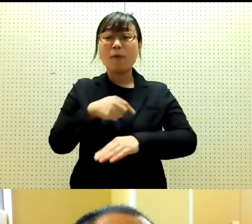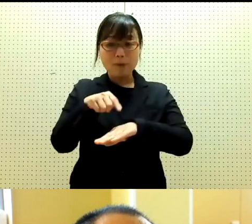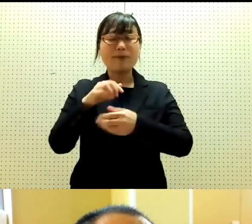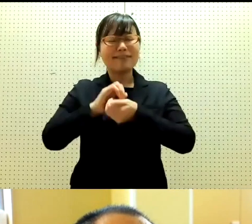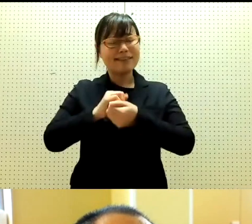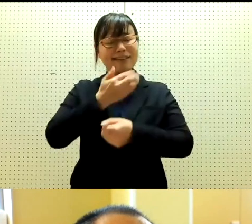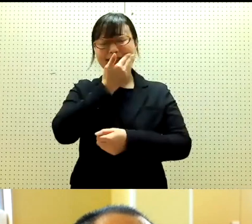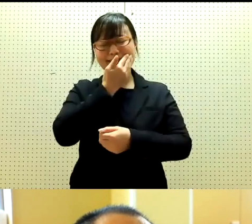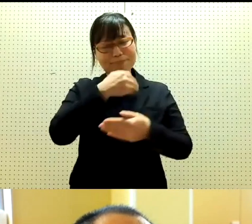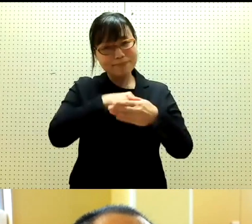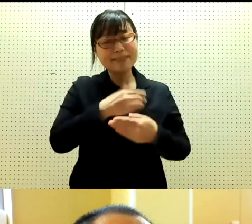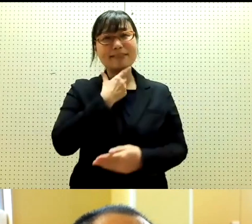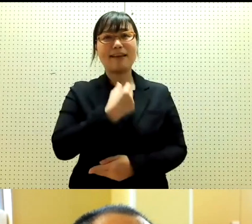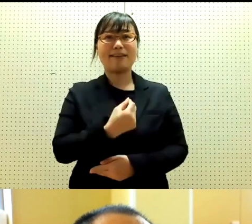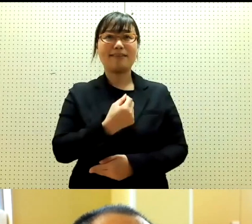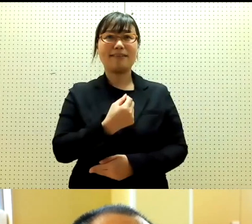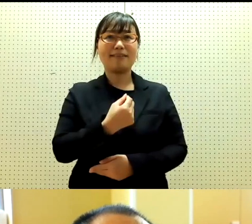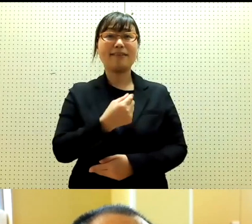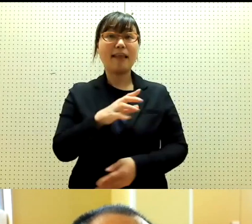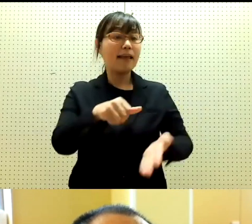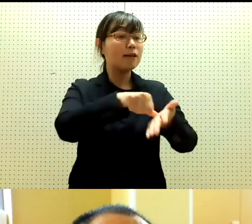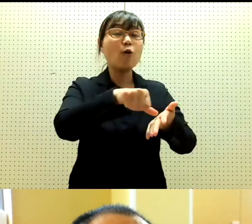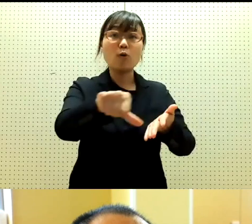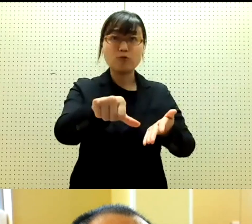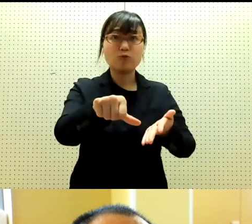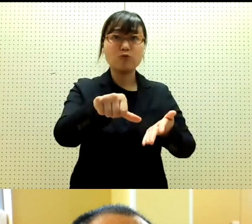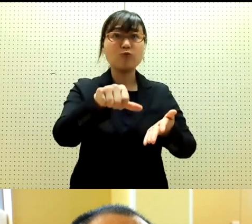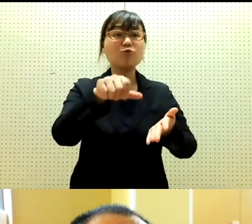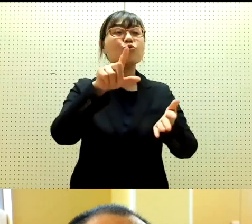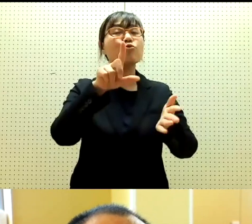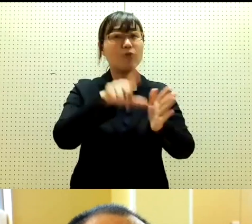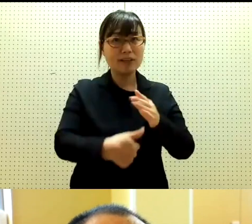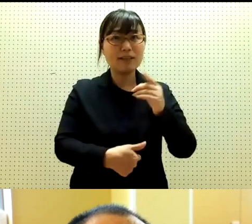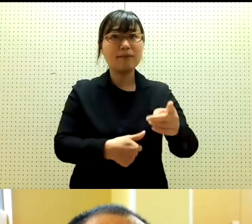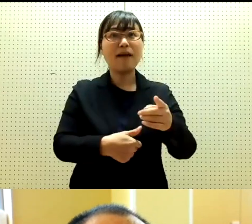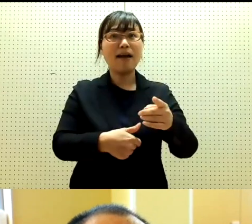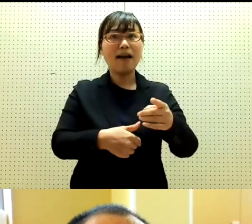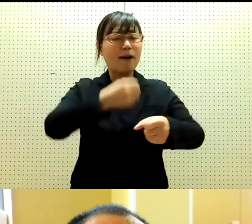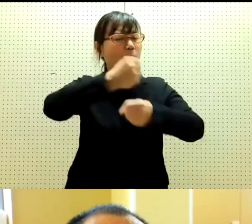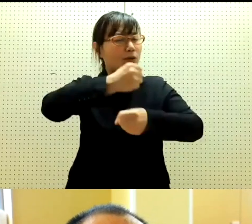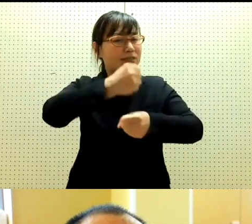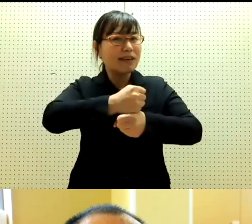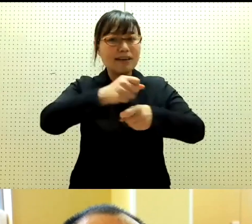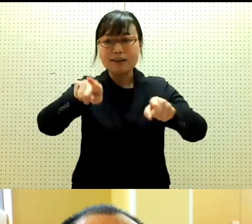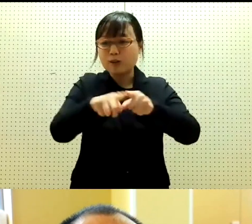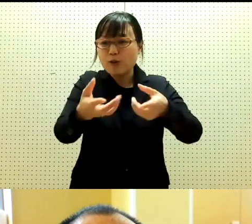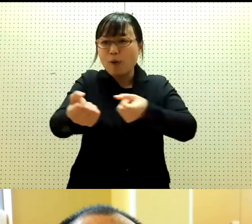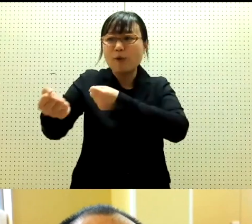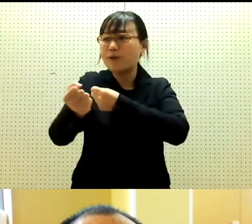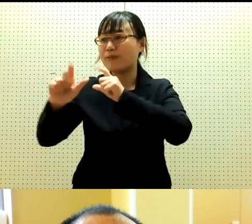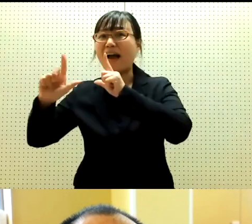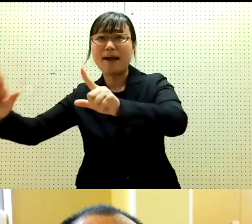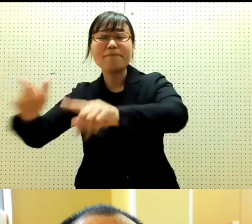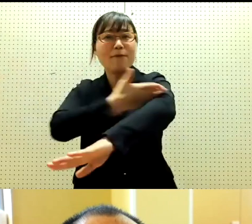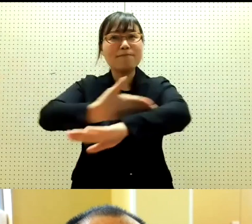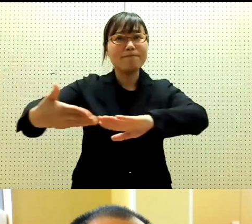で、ものを記録するの次は、さっき言いましたけど、ものを構成したり、共有したり、発表したりですね。で、鈴木先生が4つ